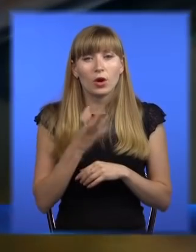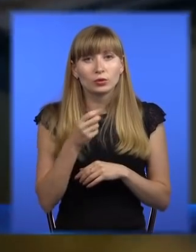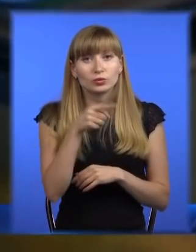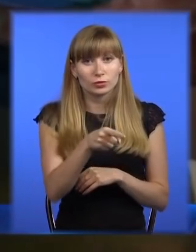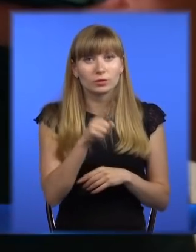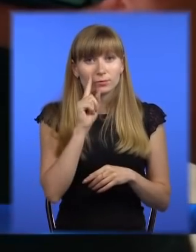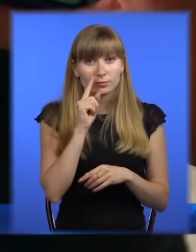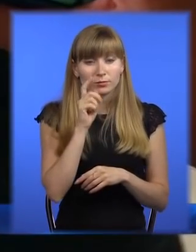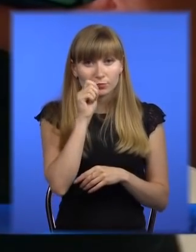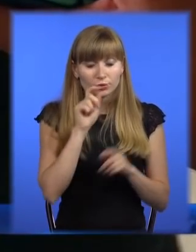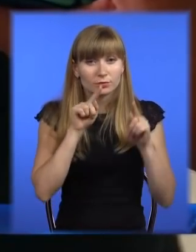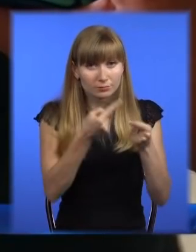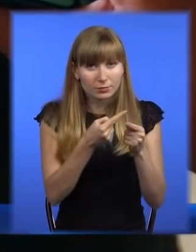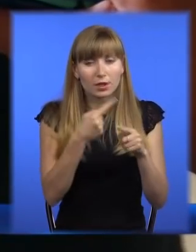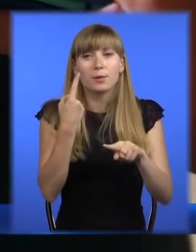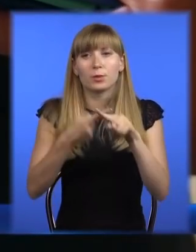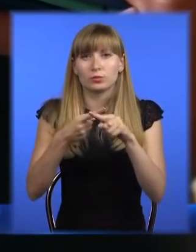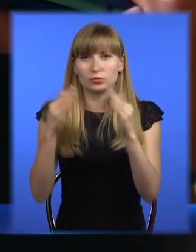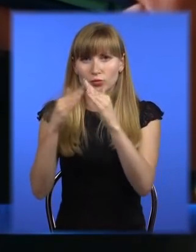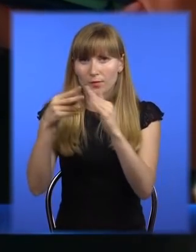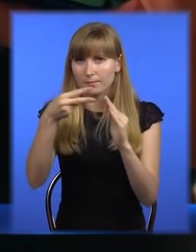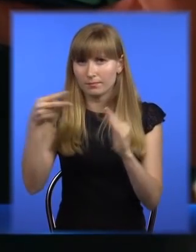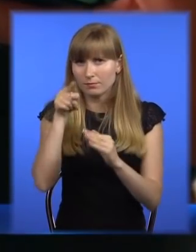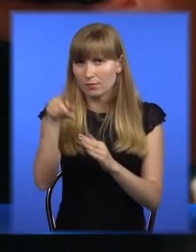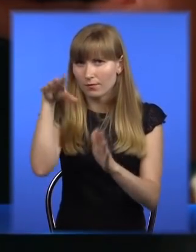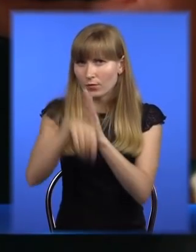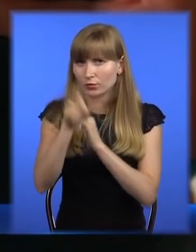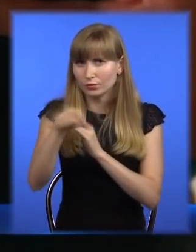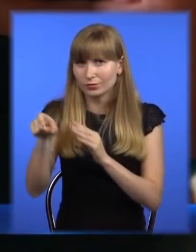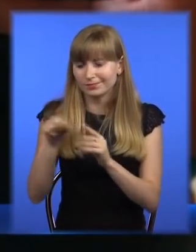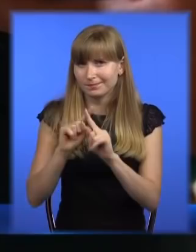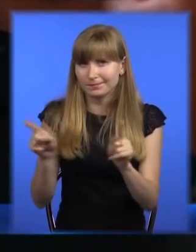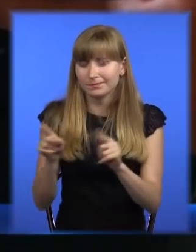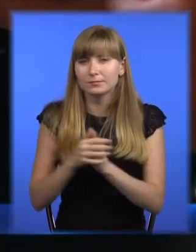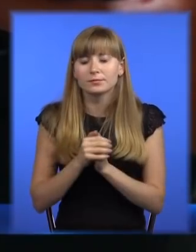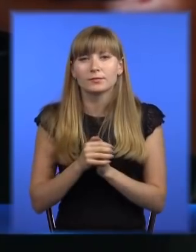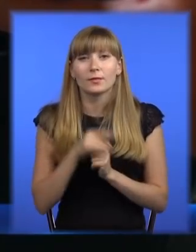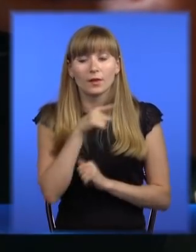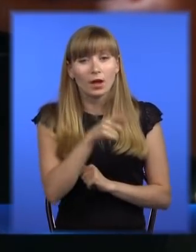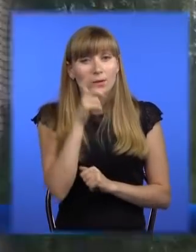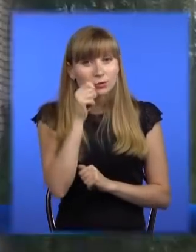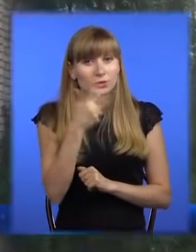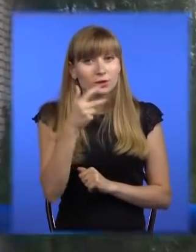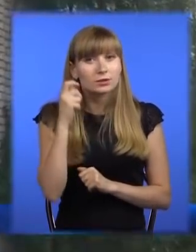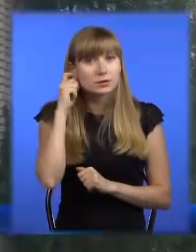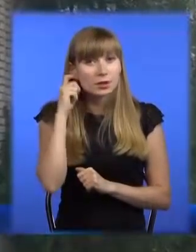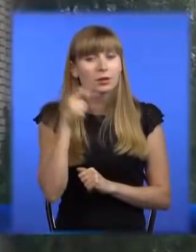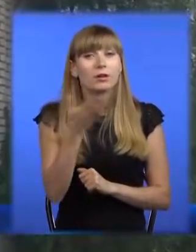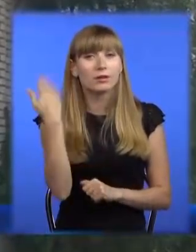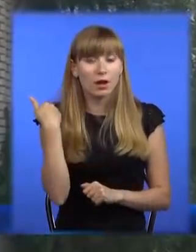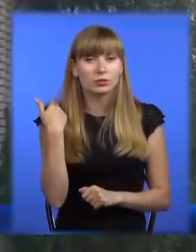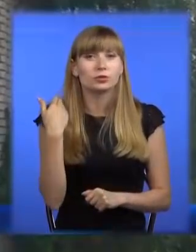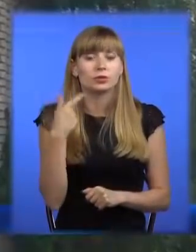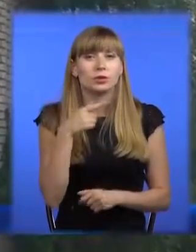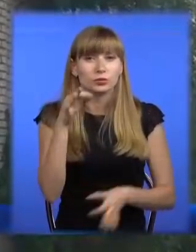Окрім затриманого, у покинутій двоповерховій будівлі по вулиці Літки знаходилось чимало сумнівних громадян. Виявилося,